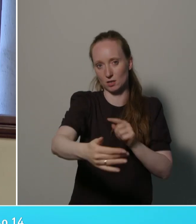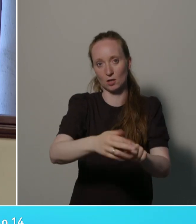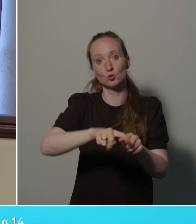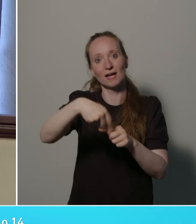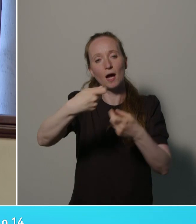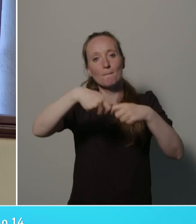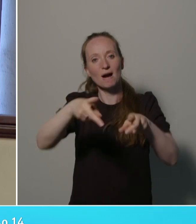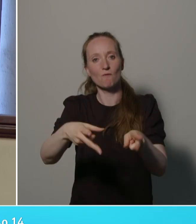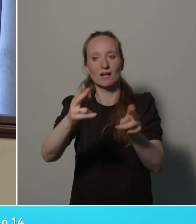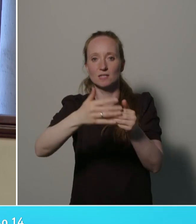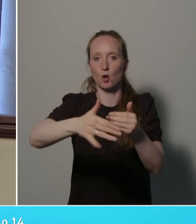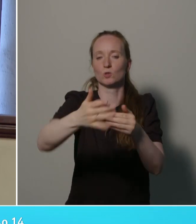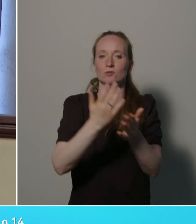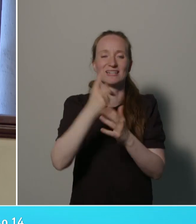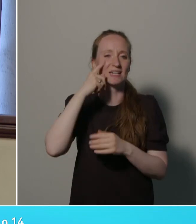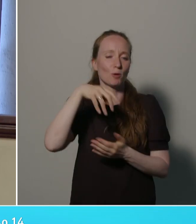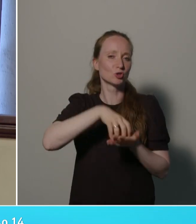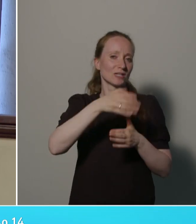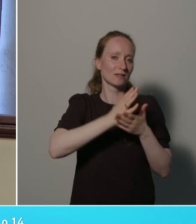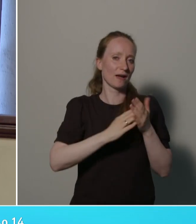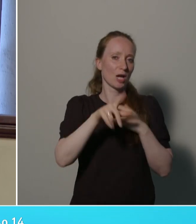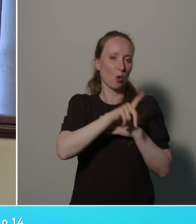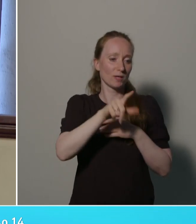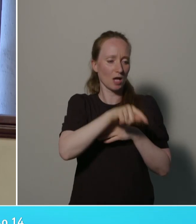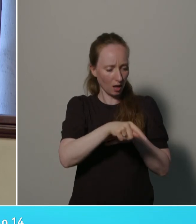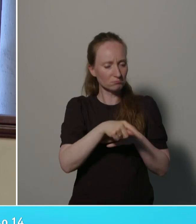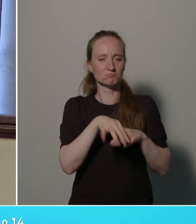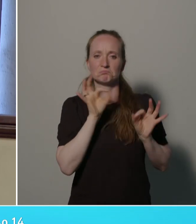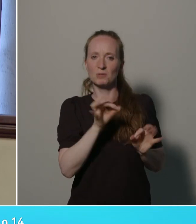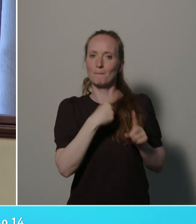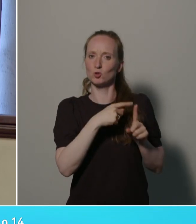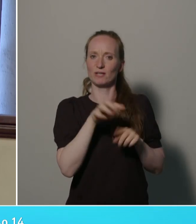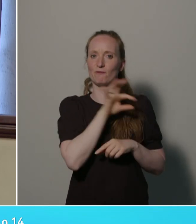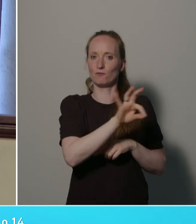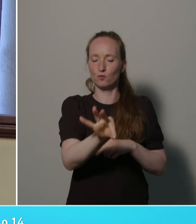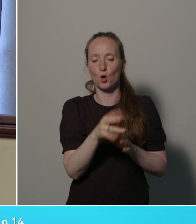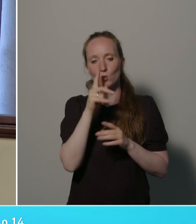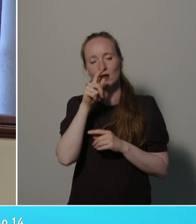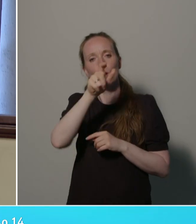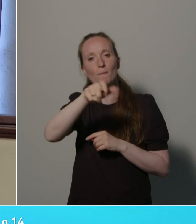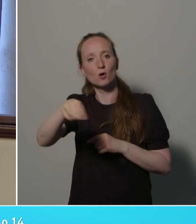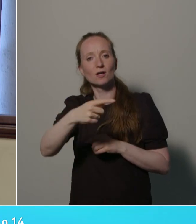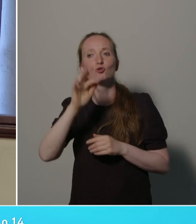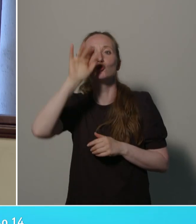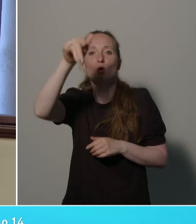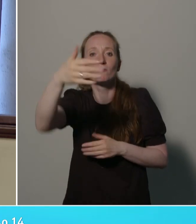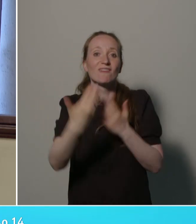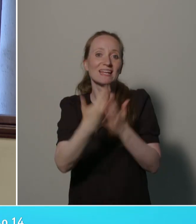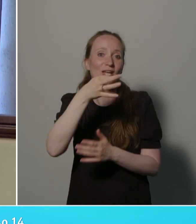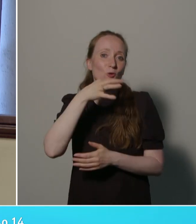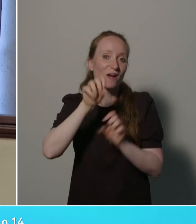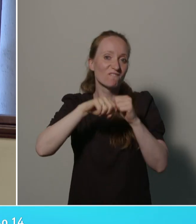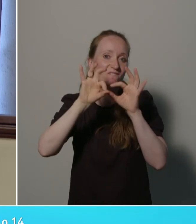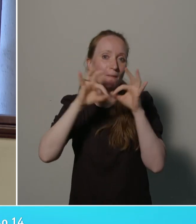Aber ich denke, der Stadtteil hat es verdient und die Stadt Jena hat es verdient und die Bürgerinnen und Bürger, die zukünftig dann auch mal als junge Leute